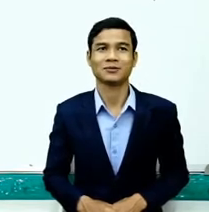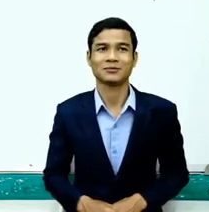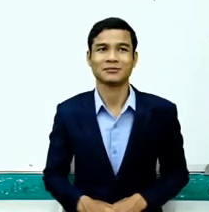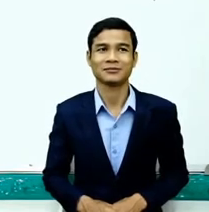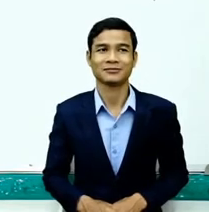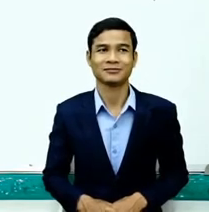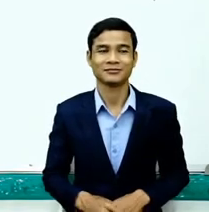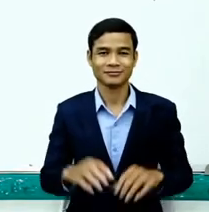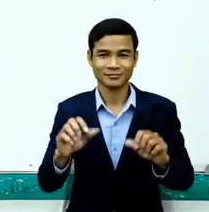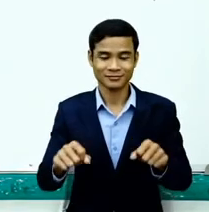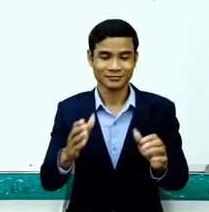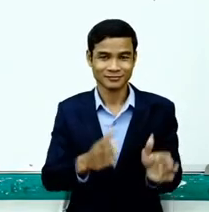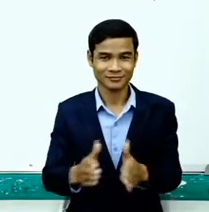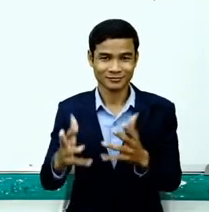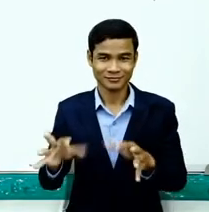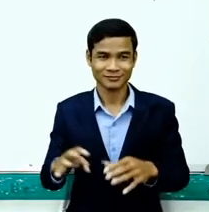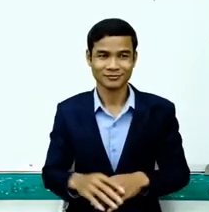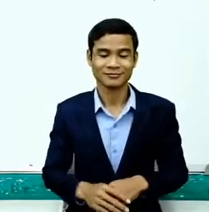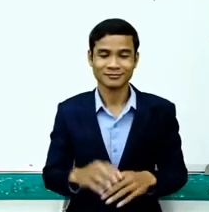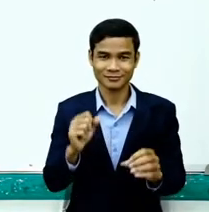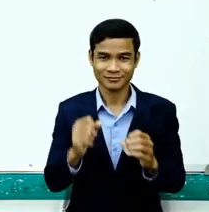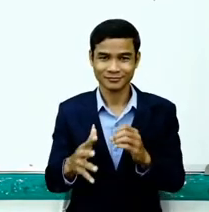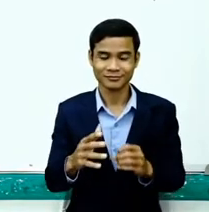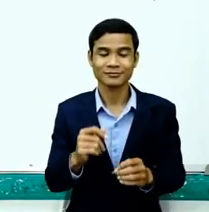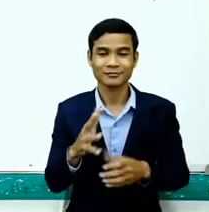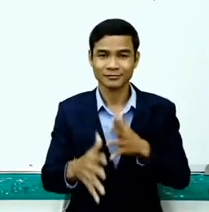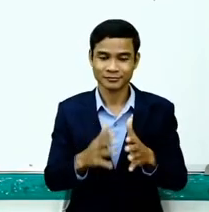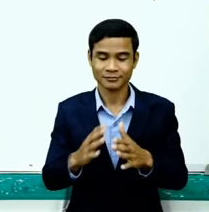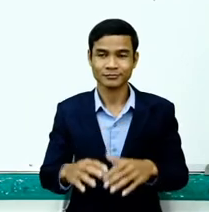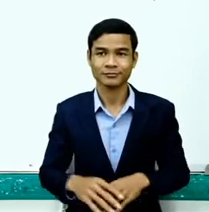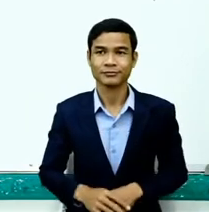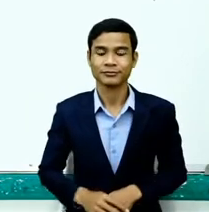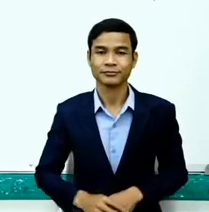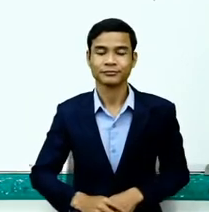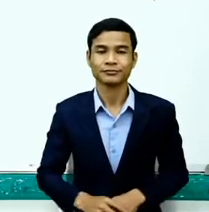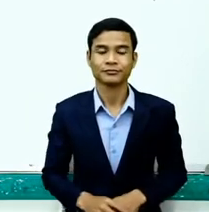tìm được rồi đó chặt đám ăn